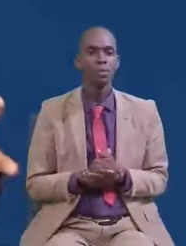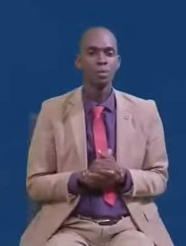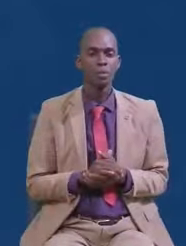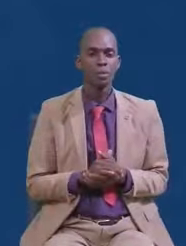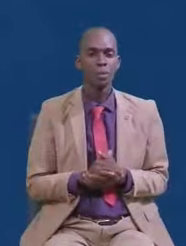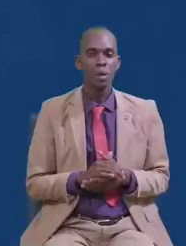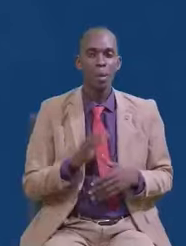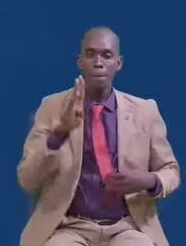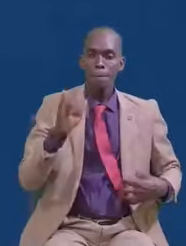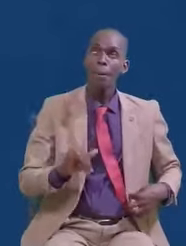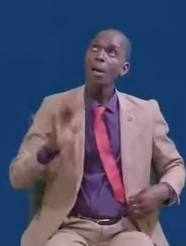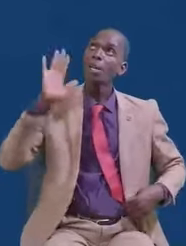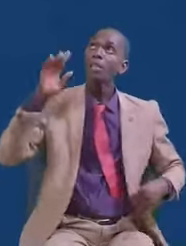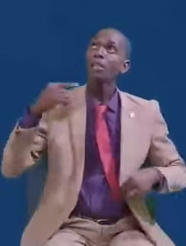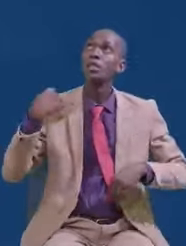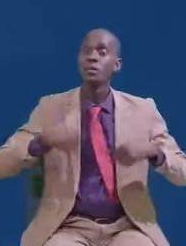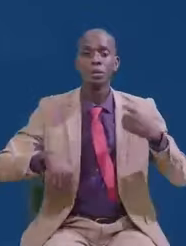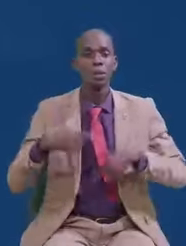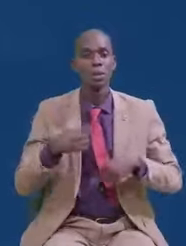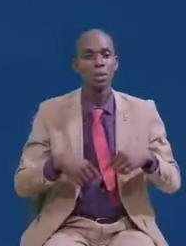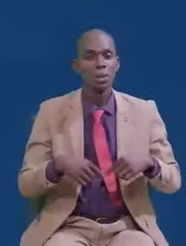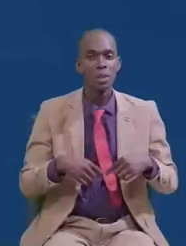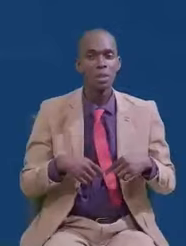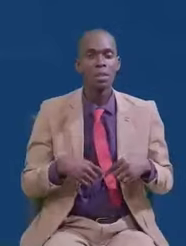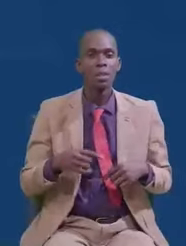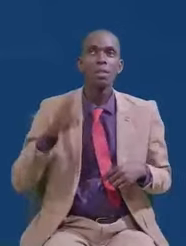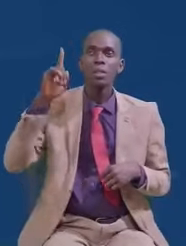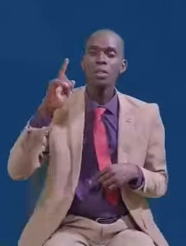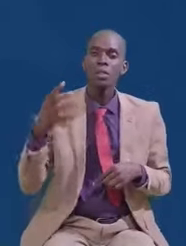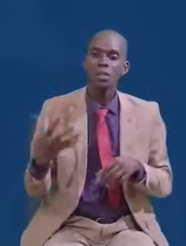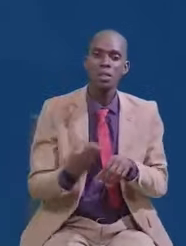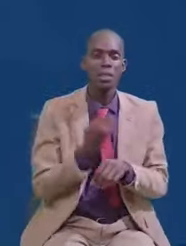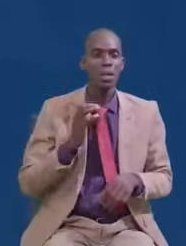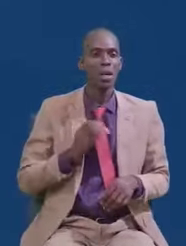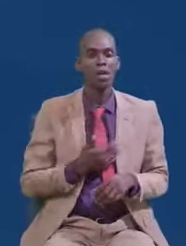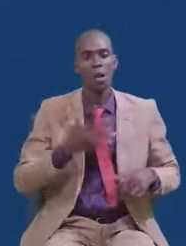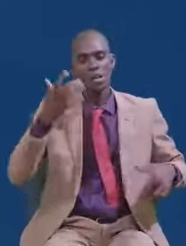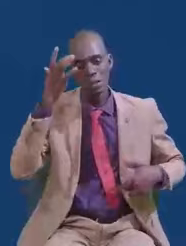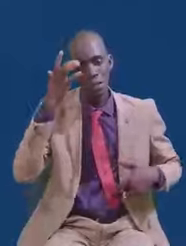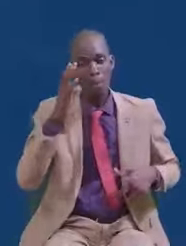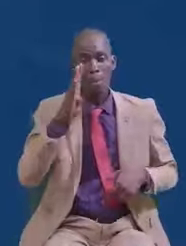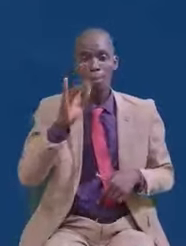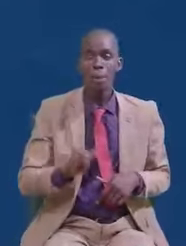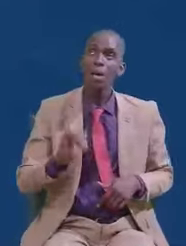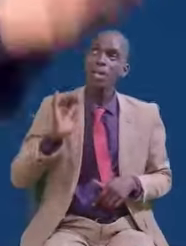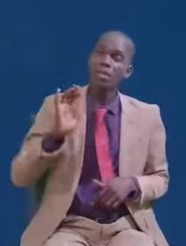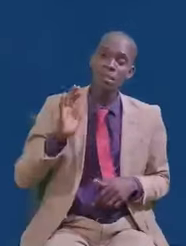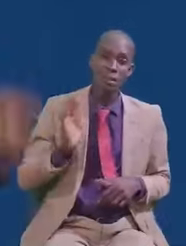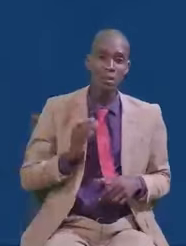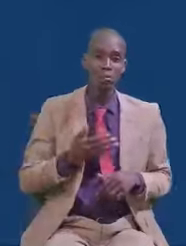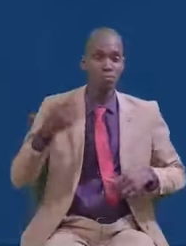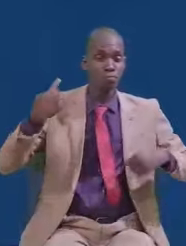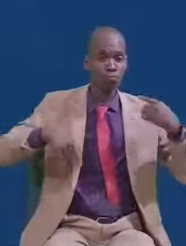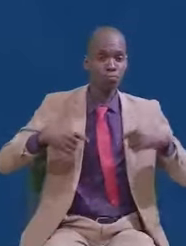meurtrissures, il ôte nos péchés. Par ces meurtrissures, il